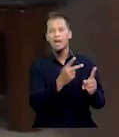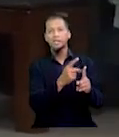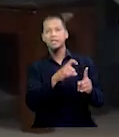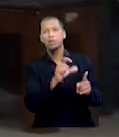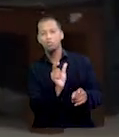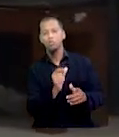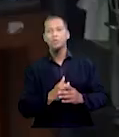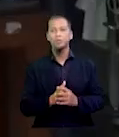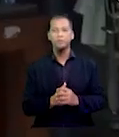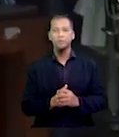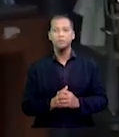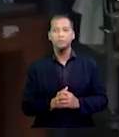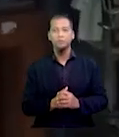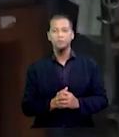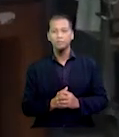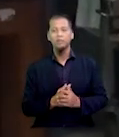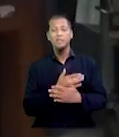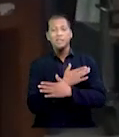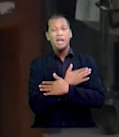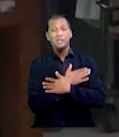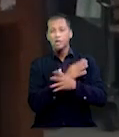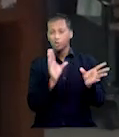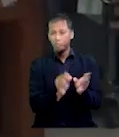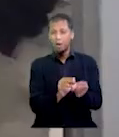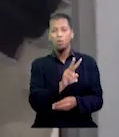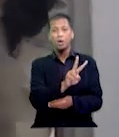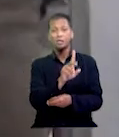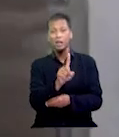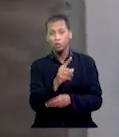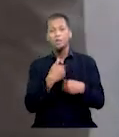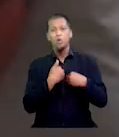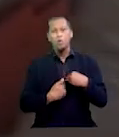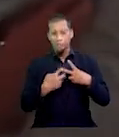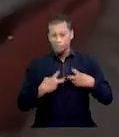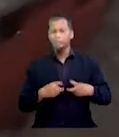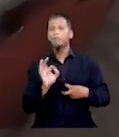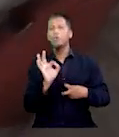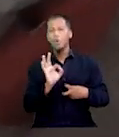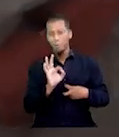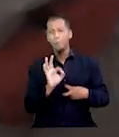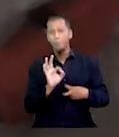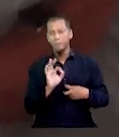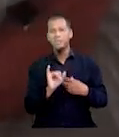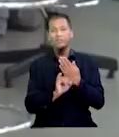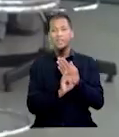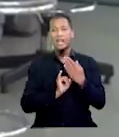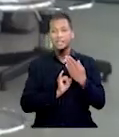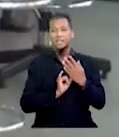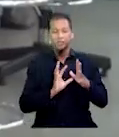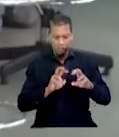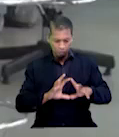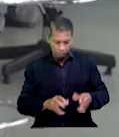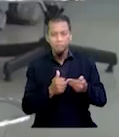21 jenazah yang sempat belum teridentifikasi di kamar mayat RS Saiful Anwar kini seluruhnya sudah teridentifikasi dan sudah dijemput